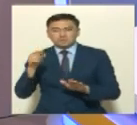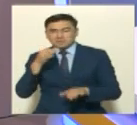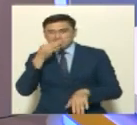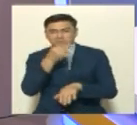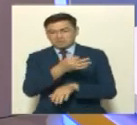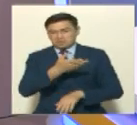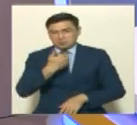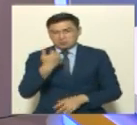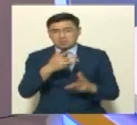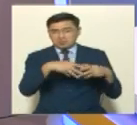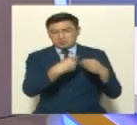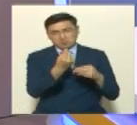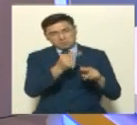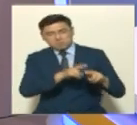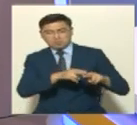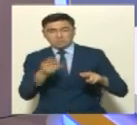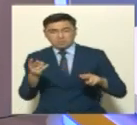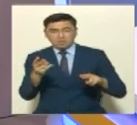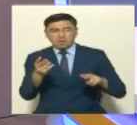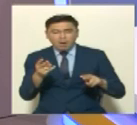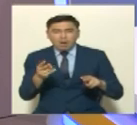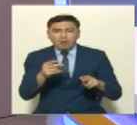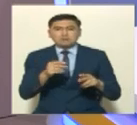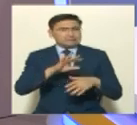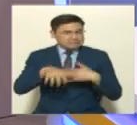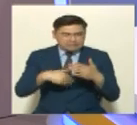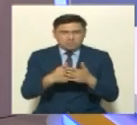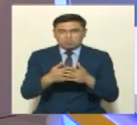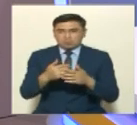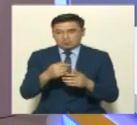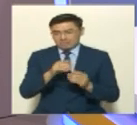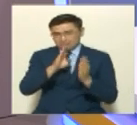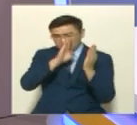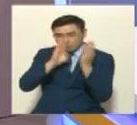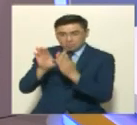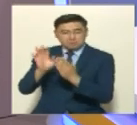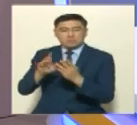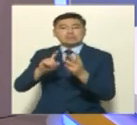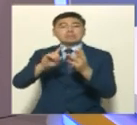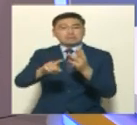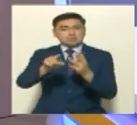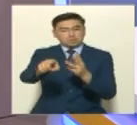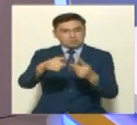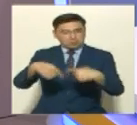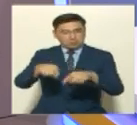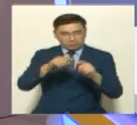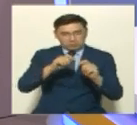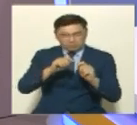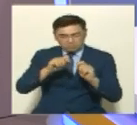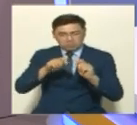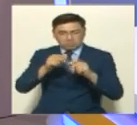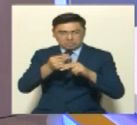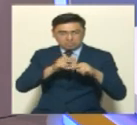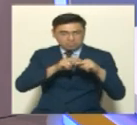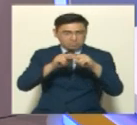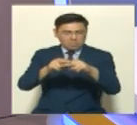с ее семьи в счет задолженности, до сих пор перечисляется третьему лицу. А именно компании, не указанной в определении суда. Чем это